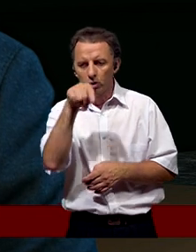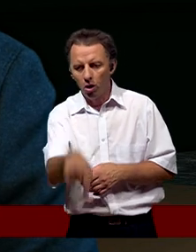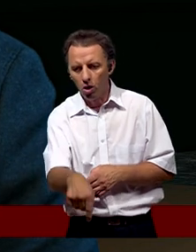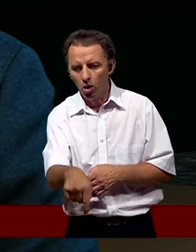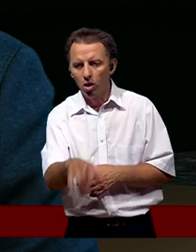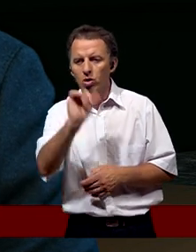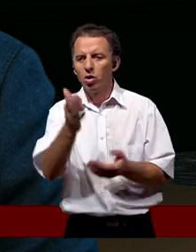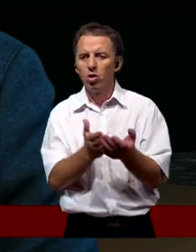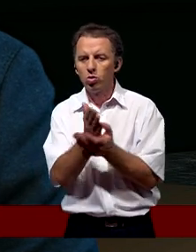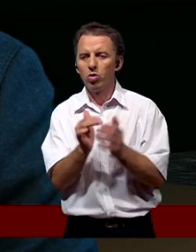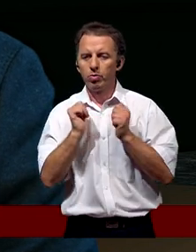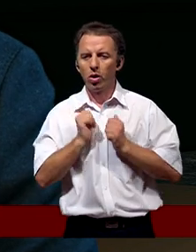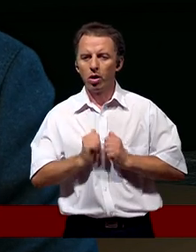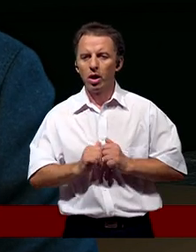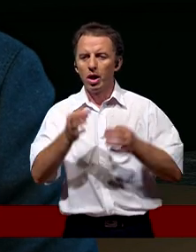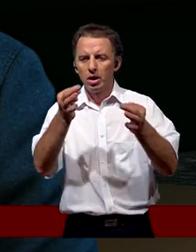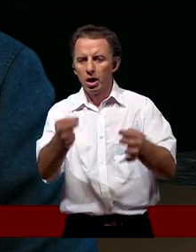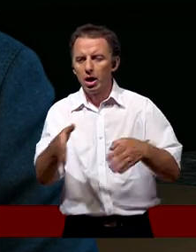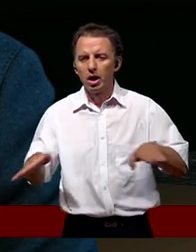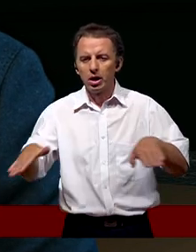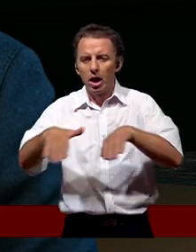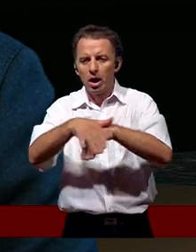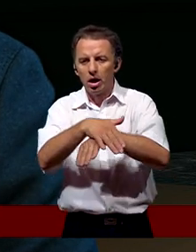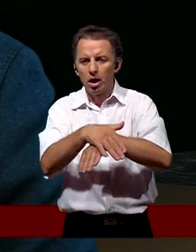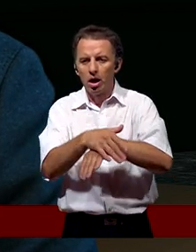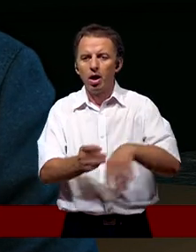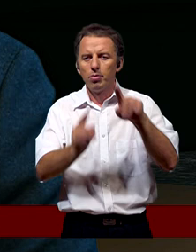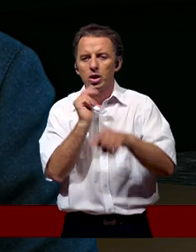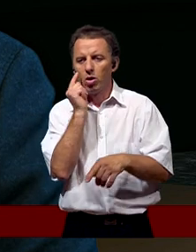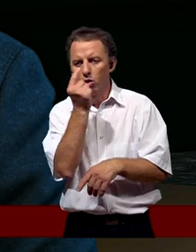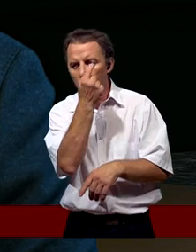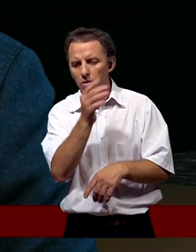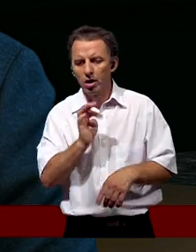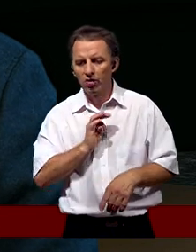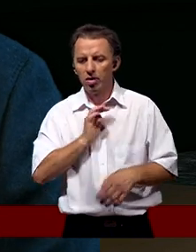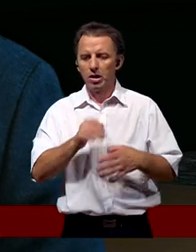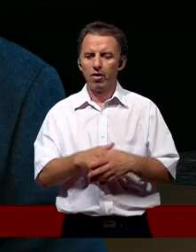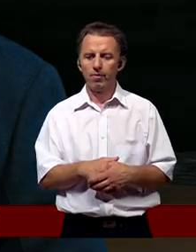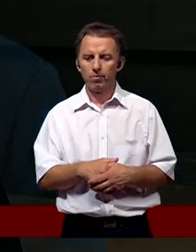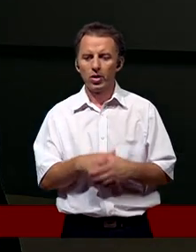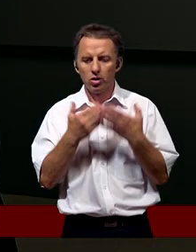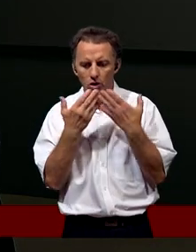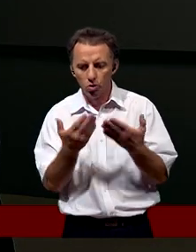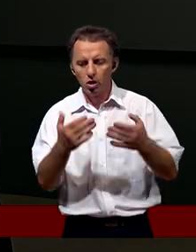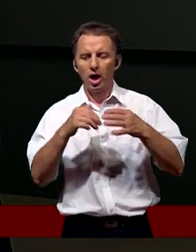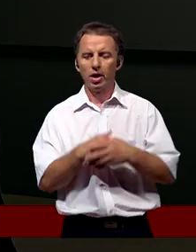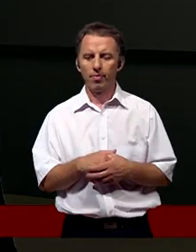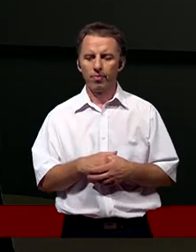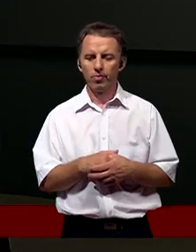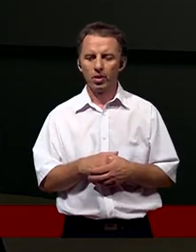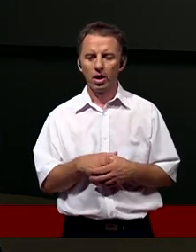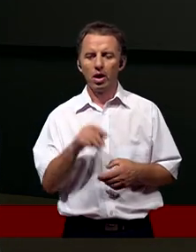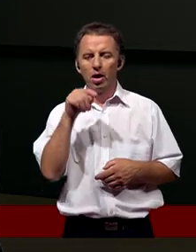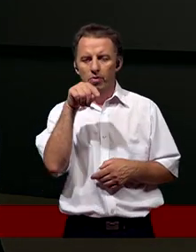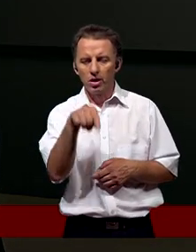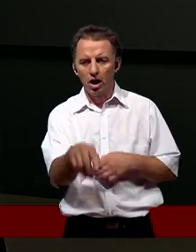to, co służy ku pokojowi, lecz teraz zakryte to jest przed oczyma twymi. Dziękuję. No